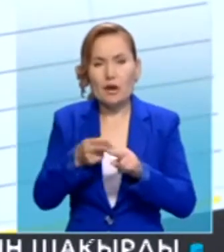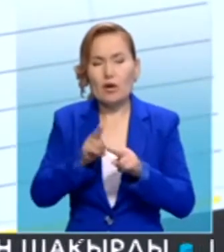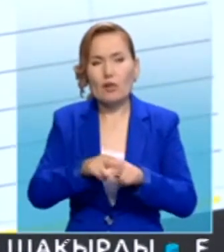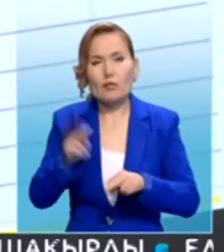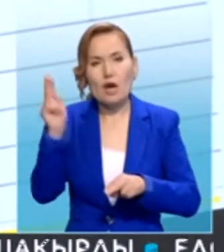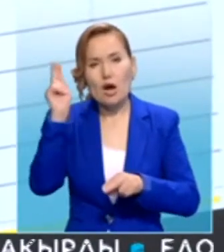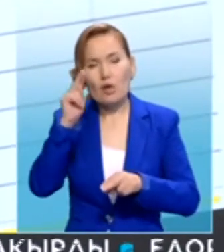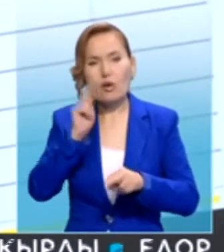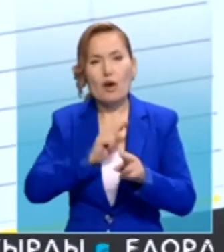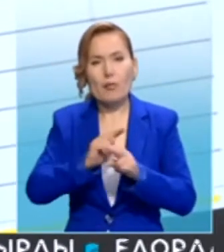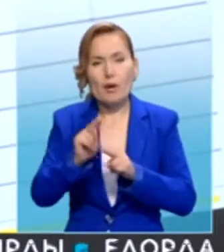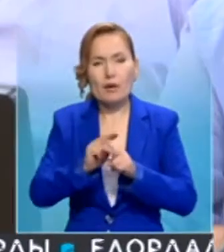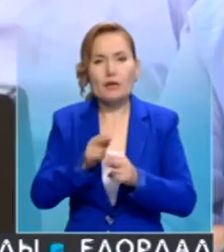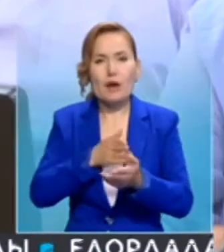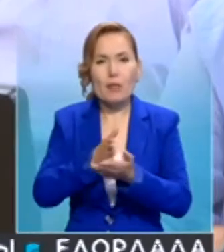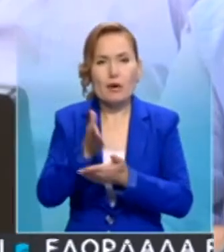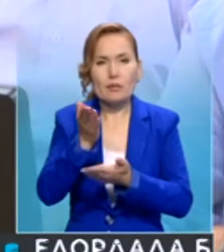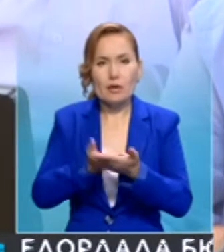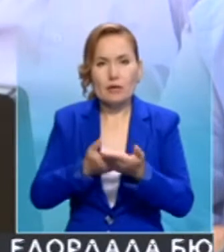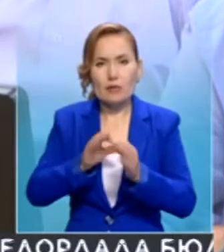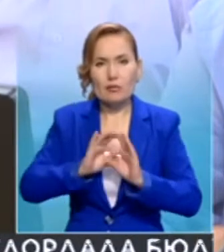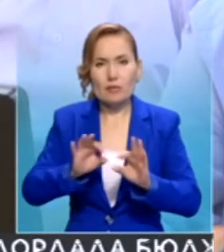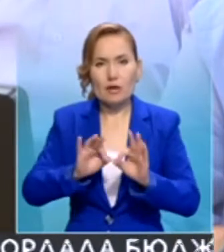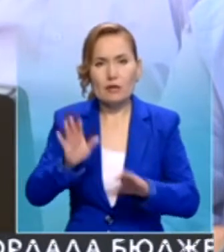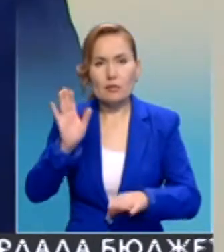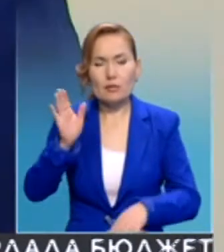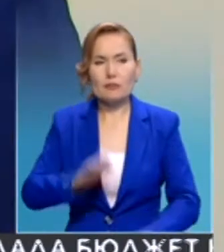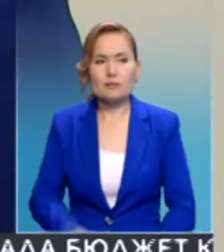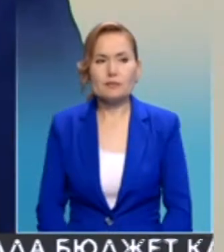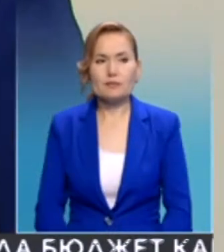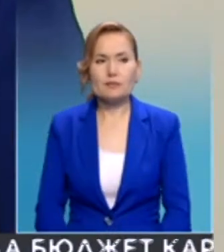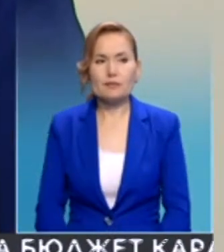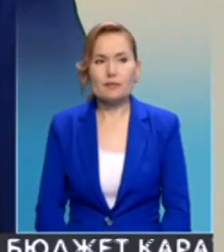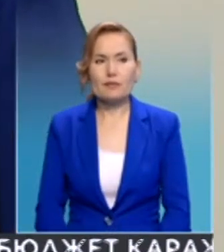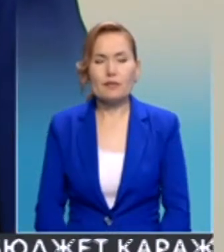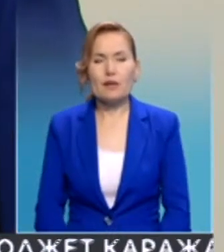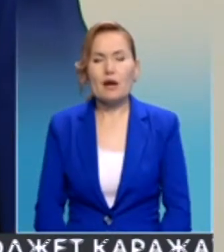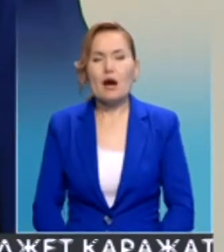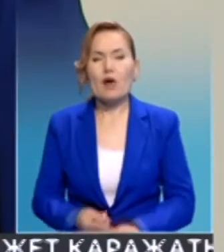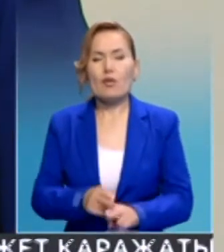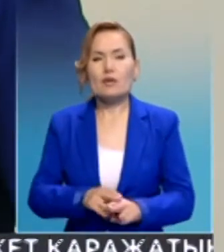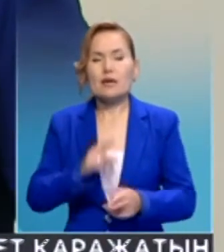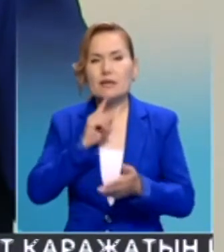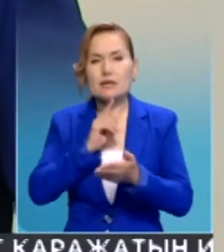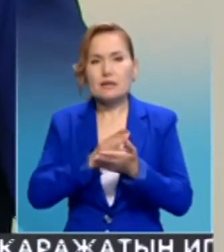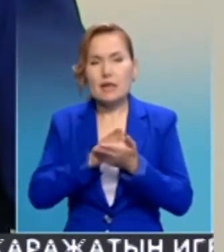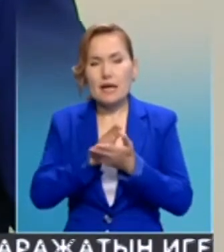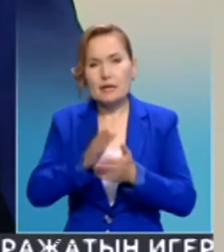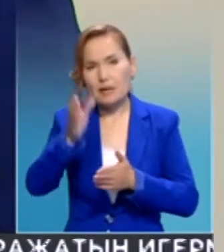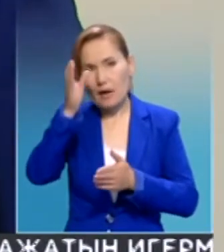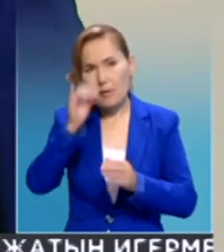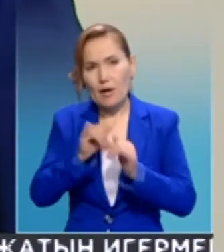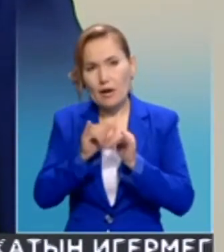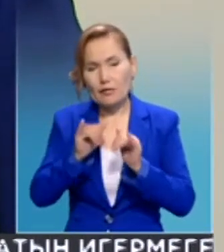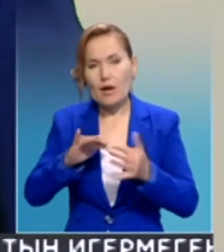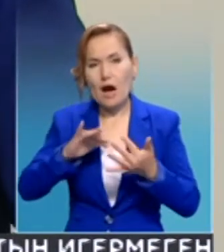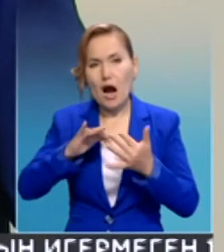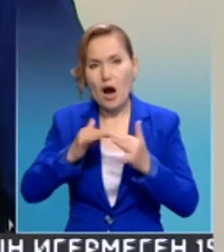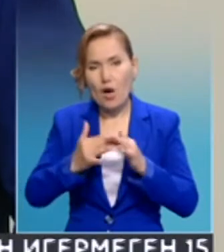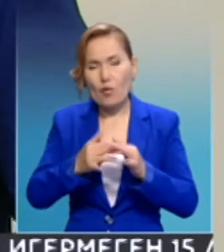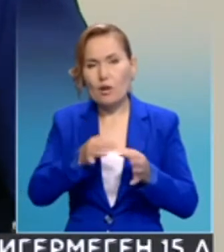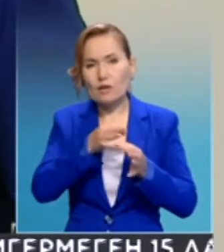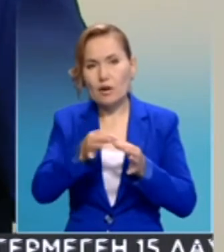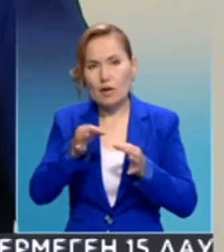дағдыларына қатысты да бағыт-бағдар беріледі. Саяси менеджмент академиясы ауылды елді мекендердің